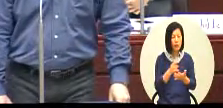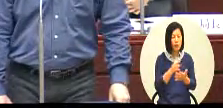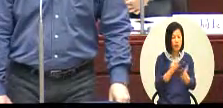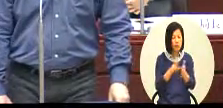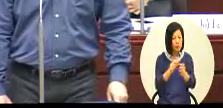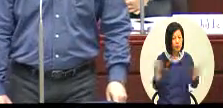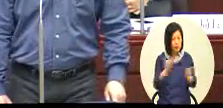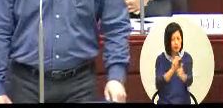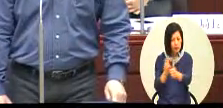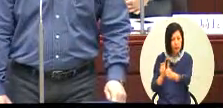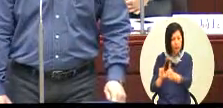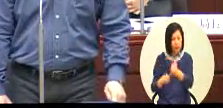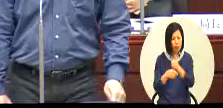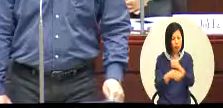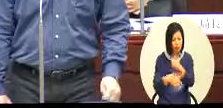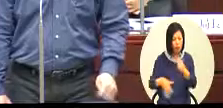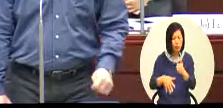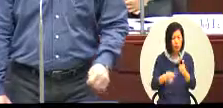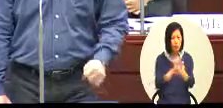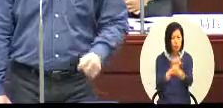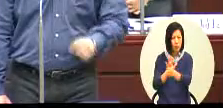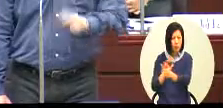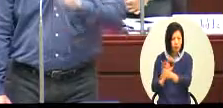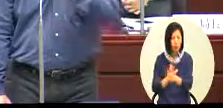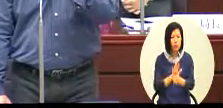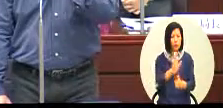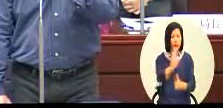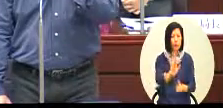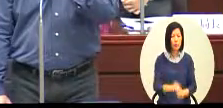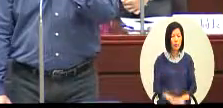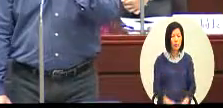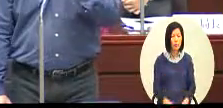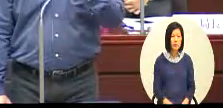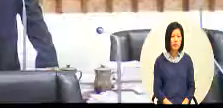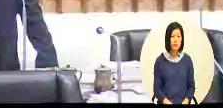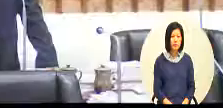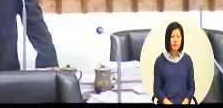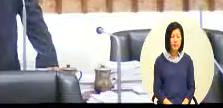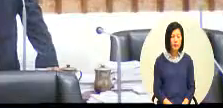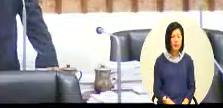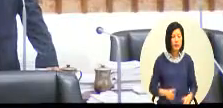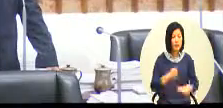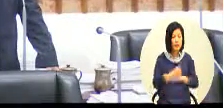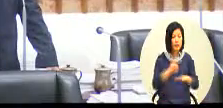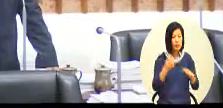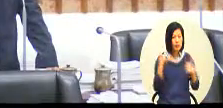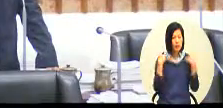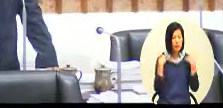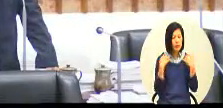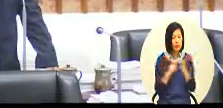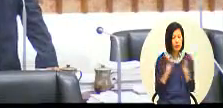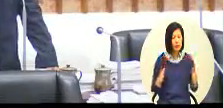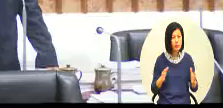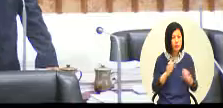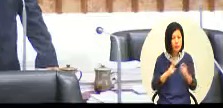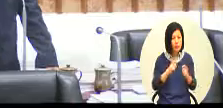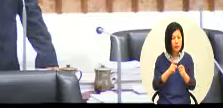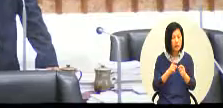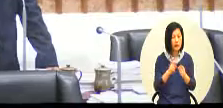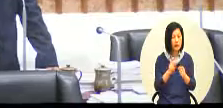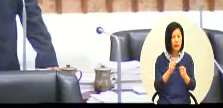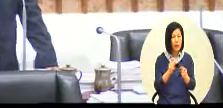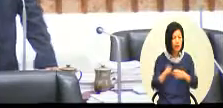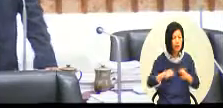护的系统，然后进行这的服务。 局长在你的任内的时候是长照十年计划，也就